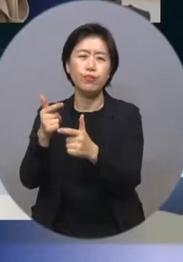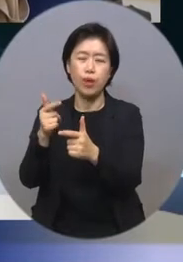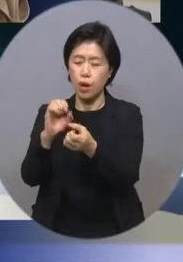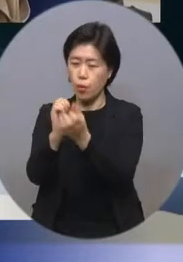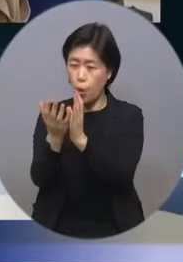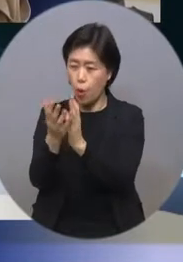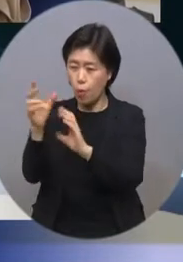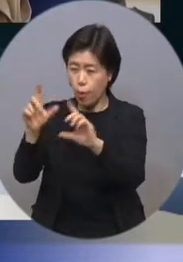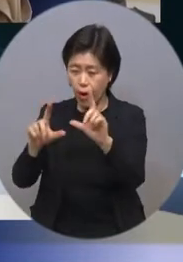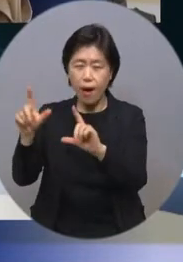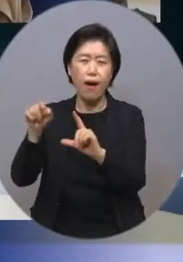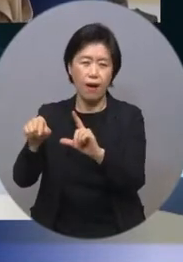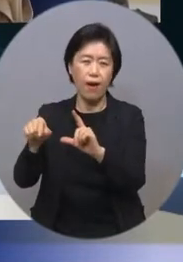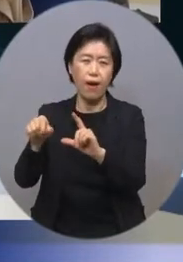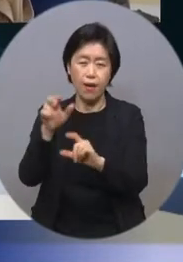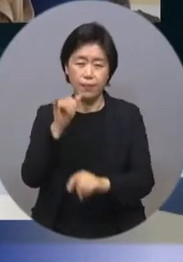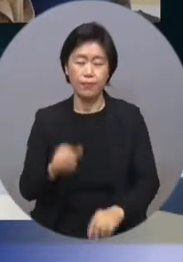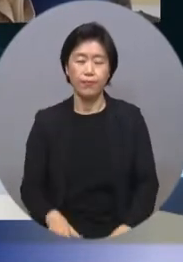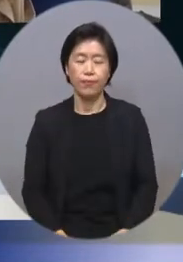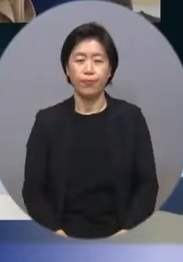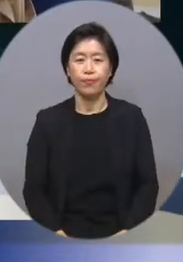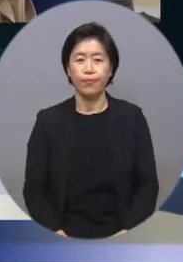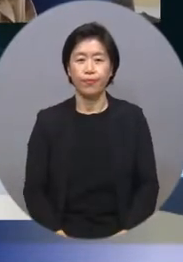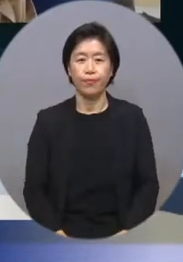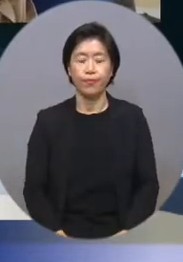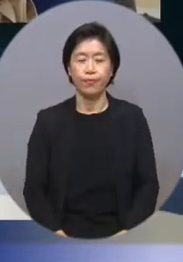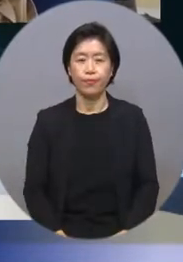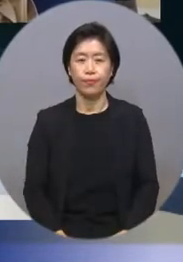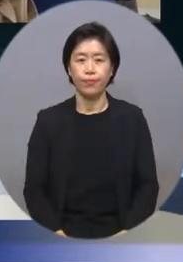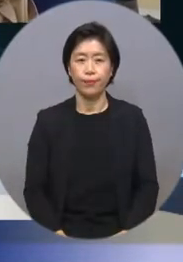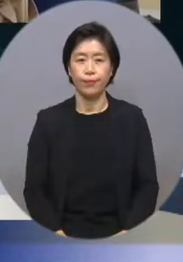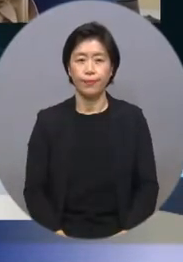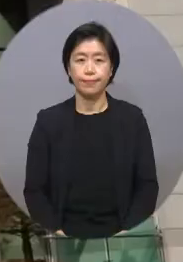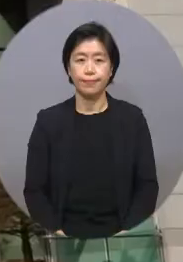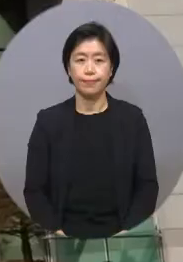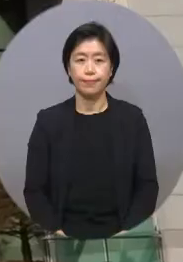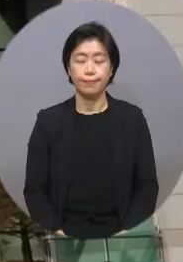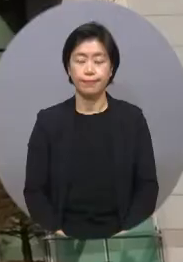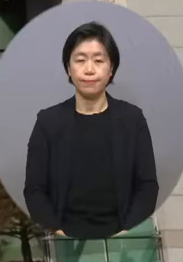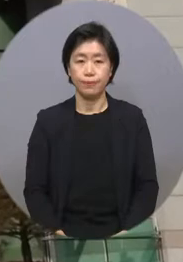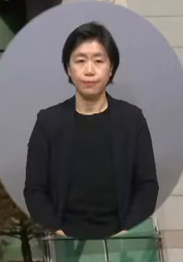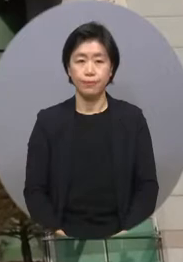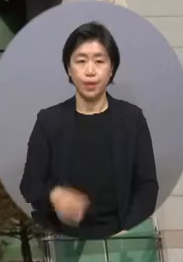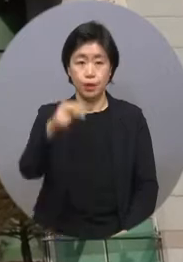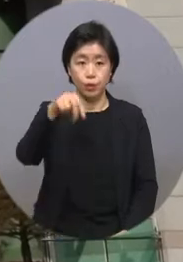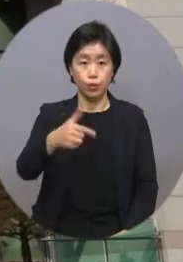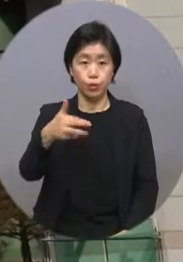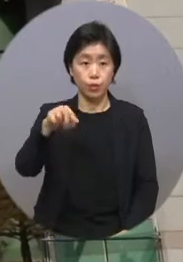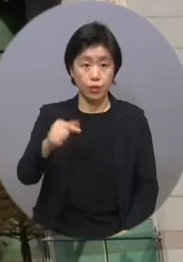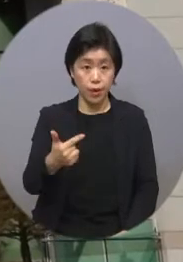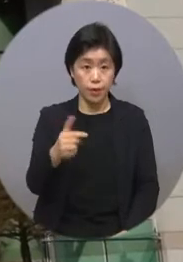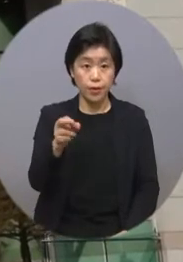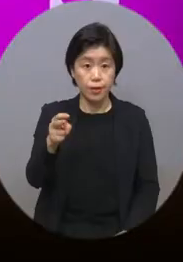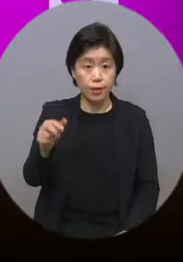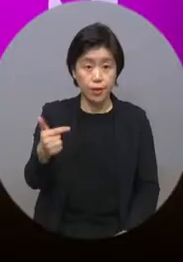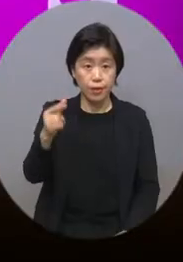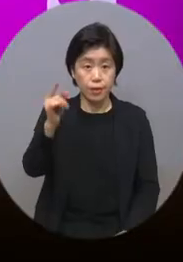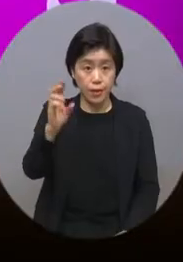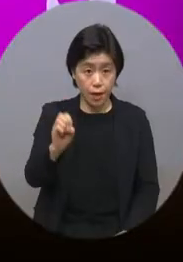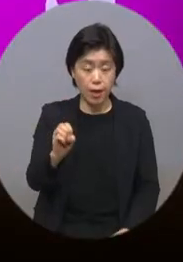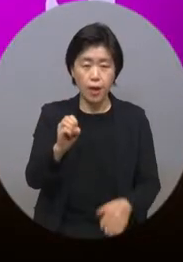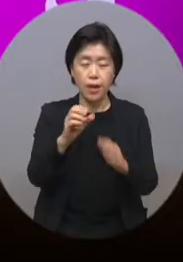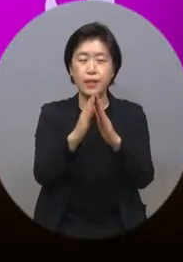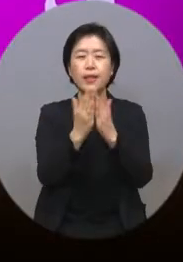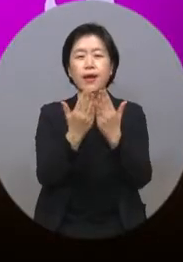자유롭게 풀어 됐는데요 이소영 기자가 전합니다 순 초년 향 도서관 결로 리 연향 에서는